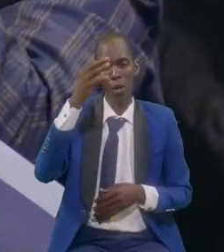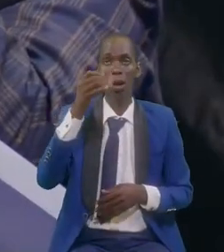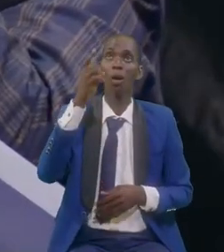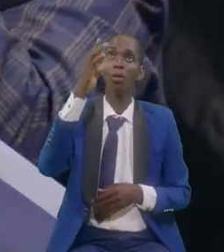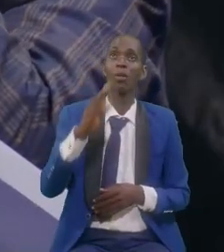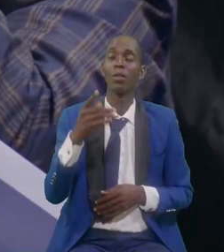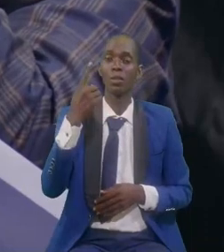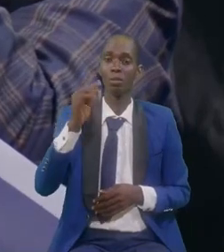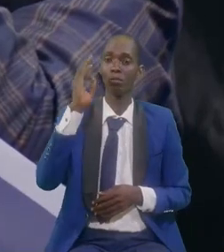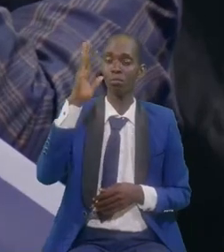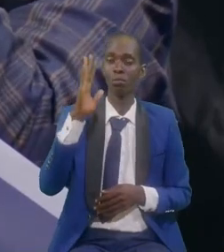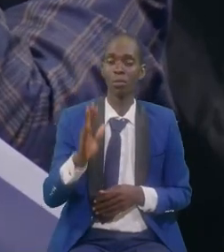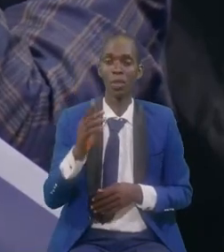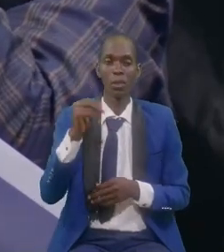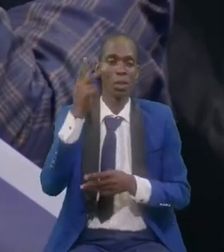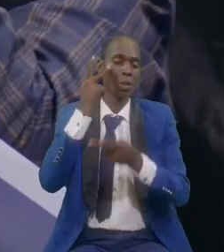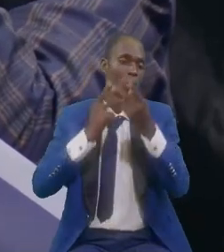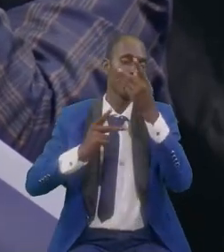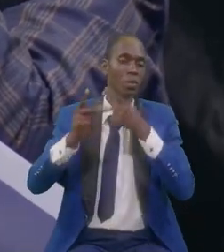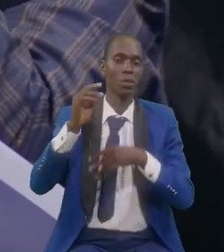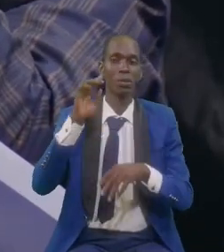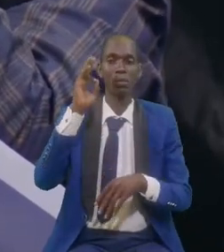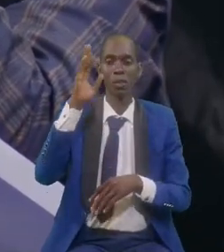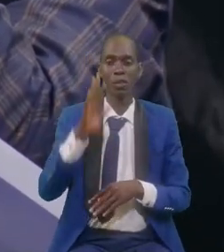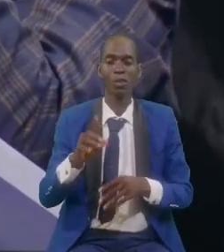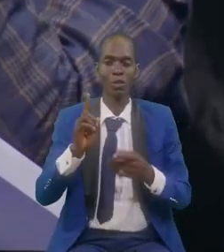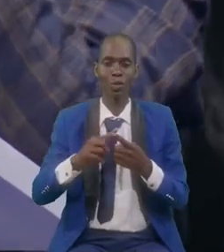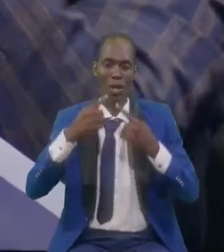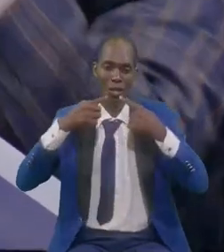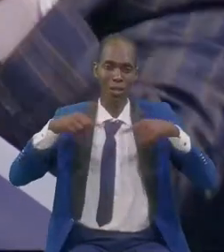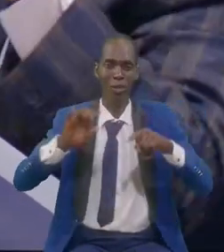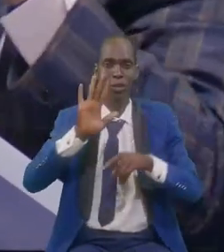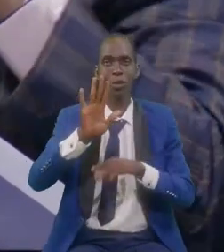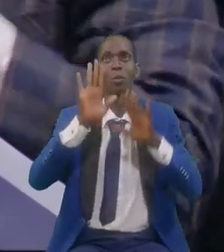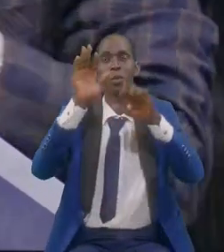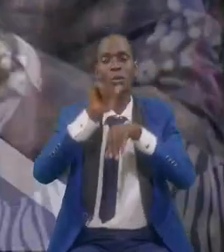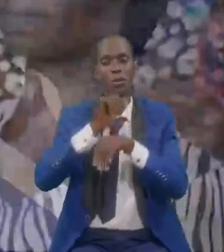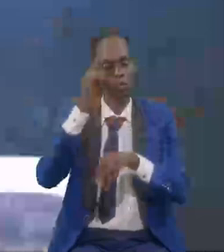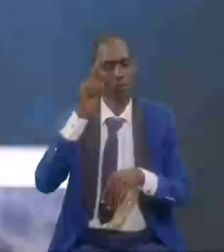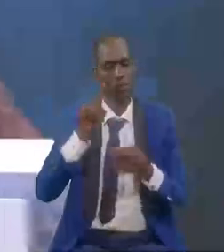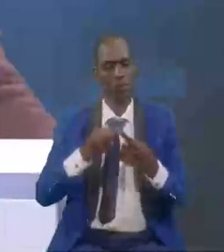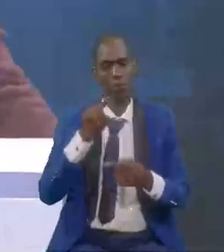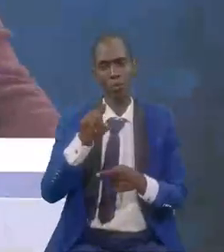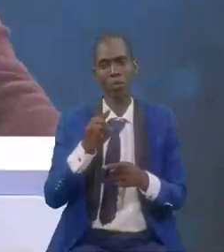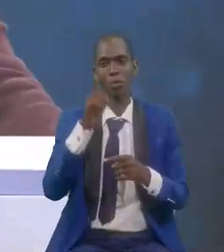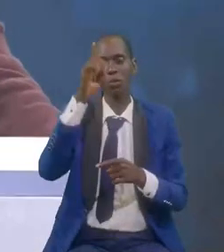l'évangéliste, le ministre prophétique, pour nous déclarer le miracle. Que Dieu vous bénisse.